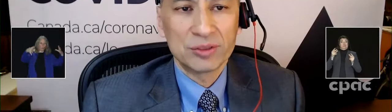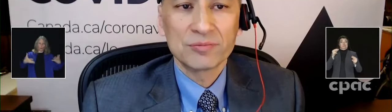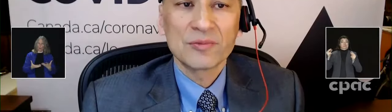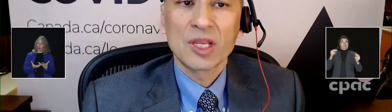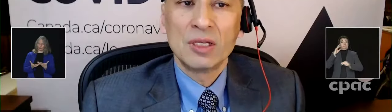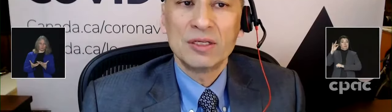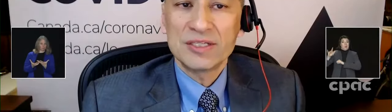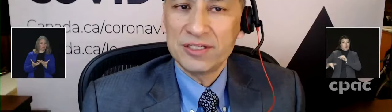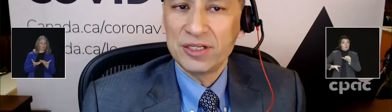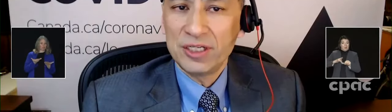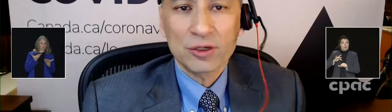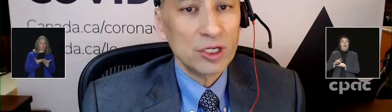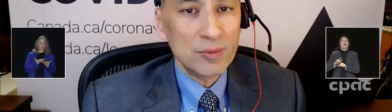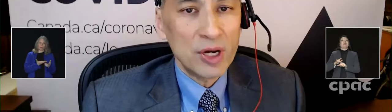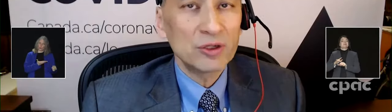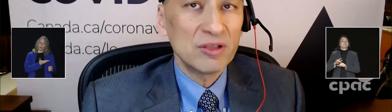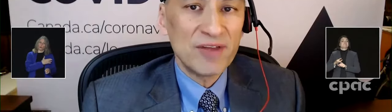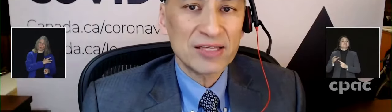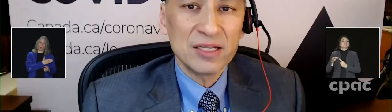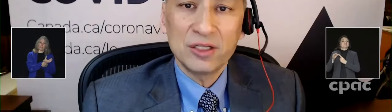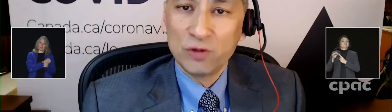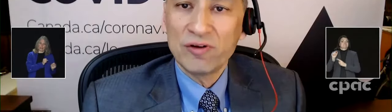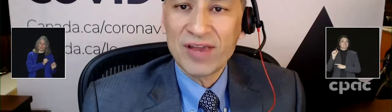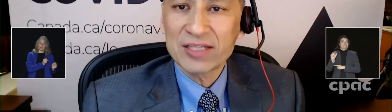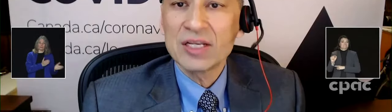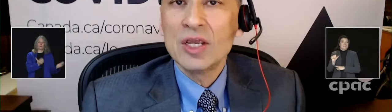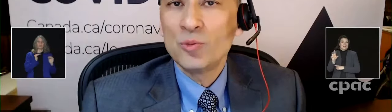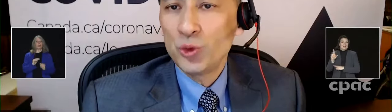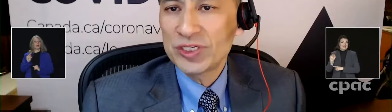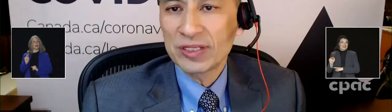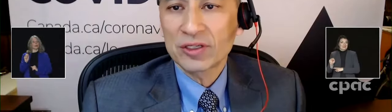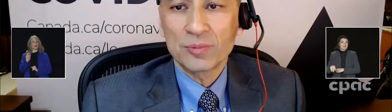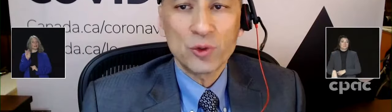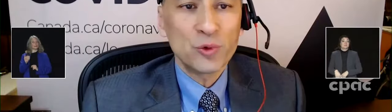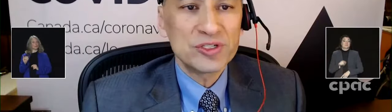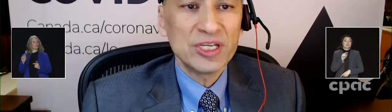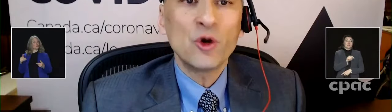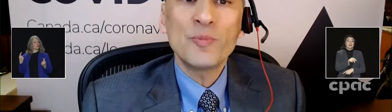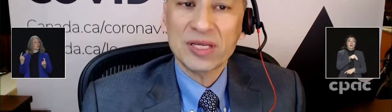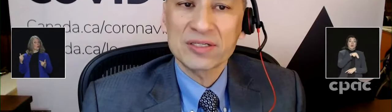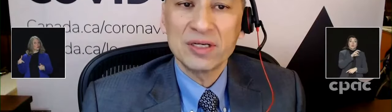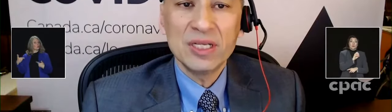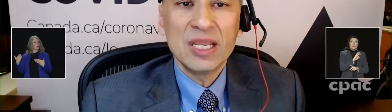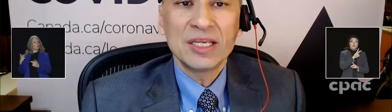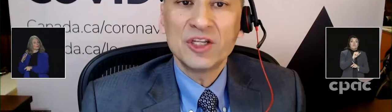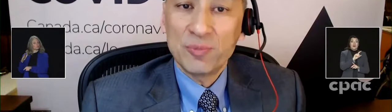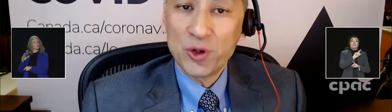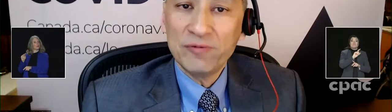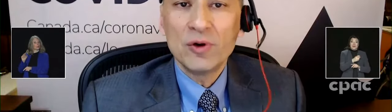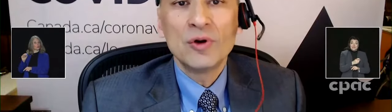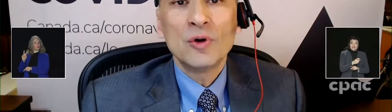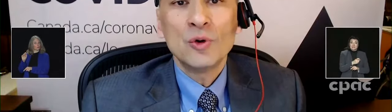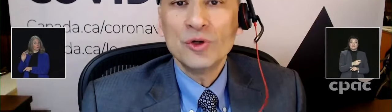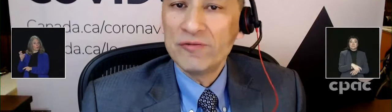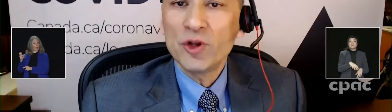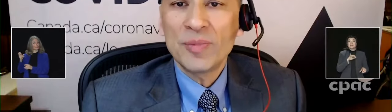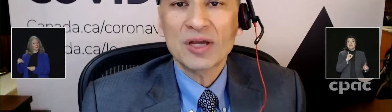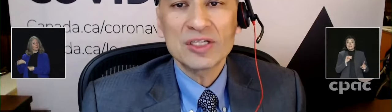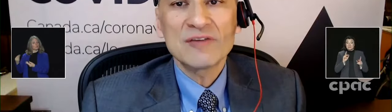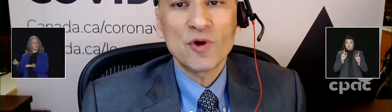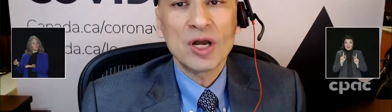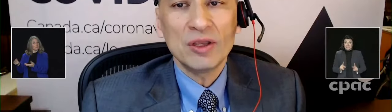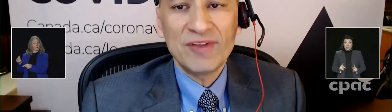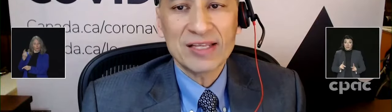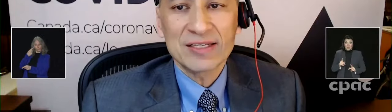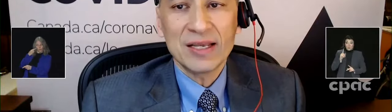le monde. Le CCNI recommande que le vaccin de Novavax puisse être proposé aux personnes qui ne peuvent ou ne veulent